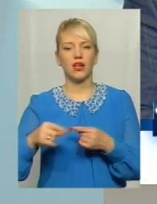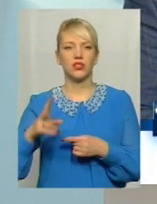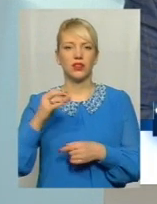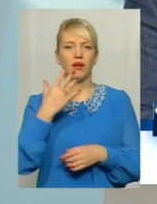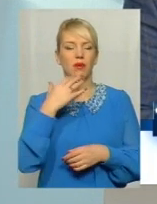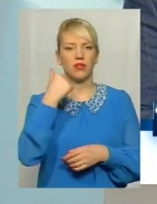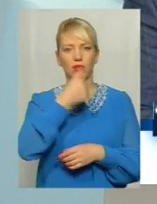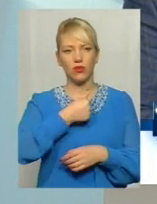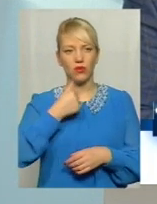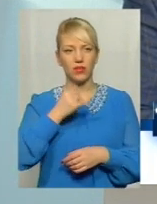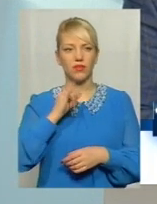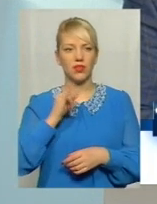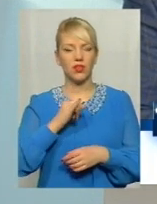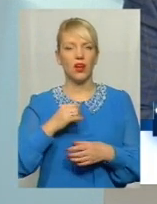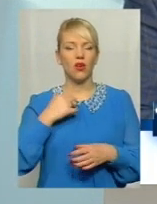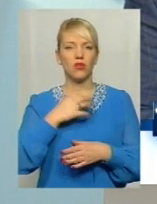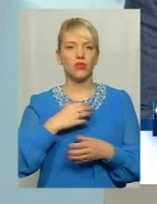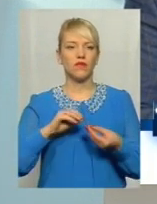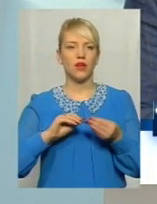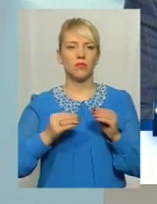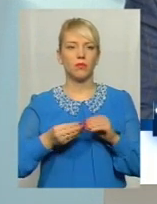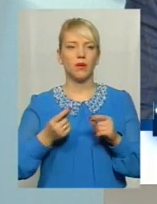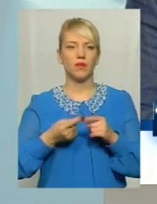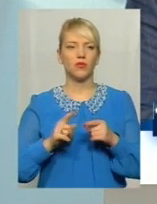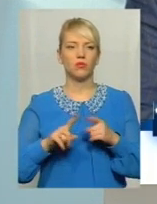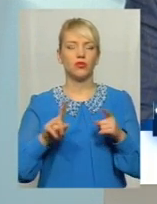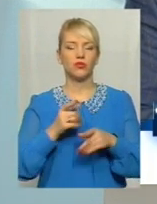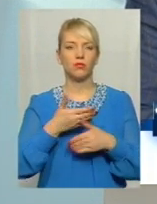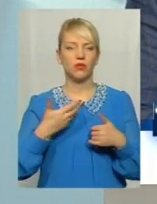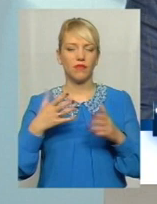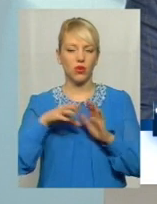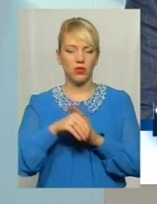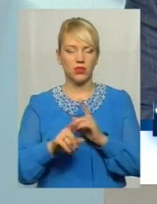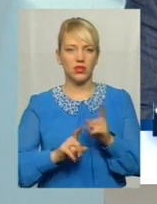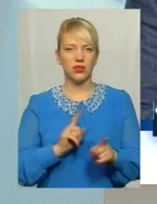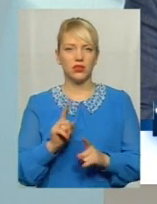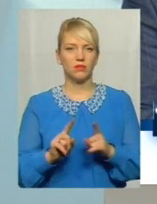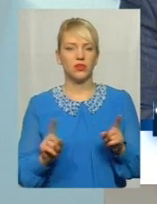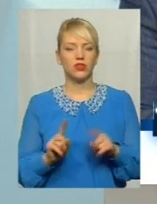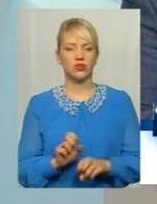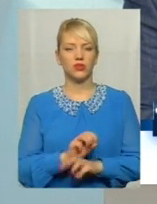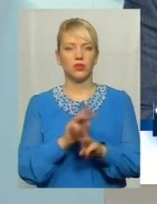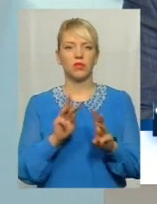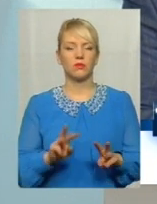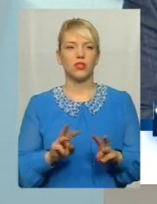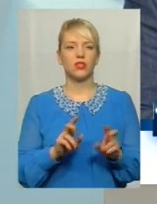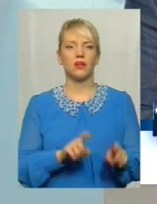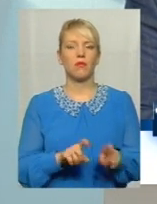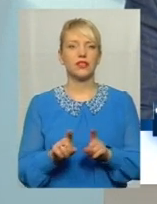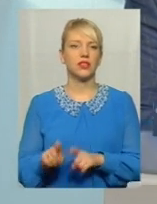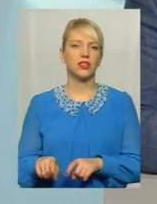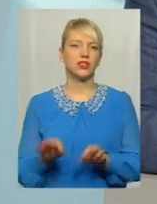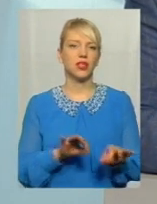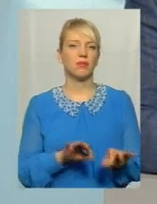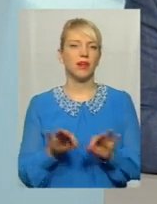5 років. І основна проблема тому, в чому ми вносили зміни, це забезпечення пасажирських перевезень. Тому